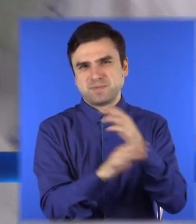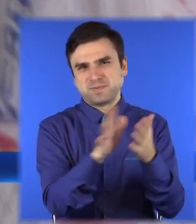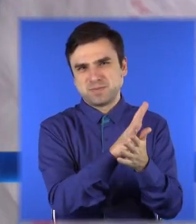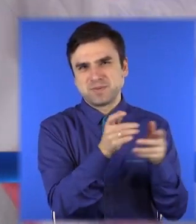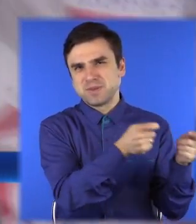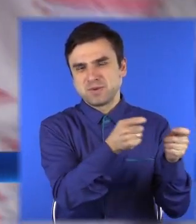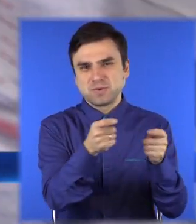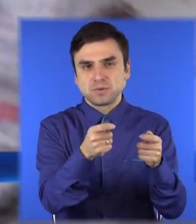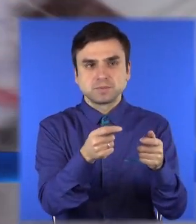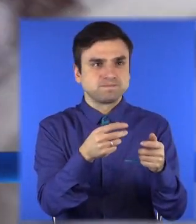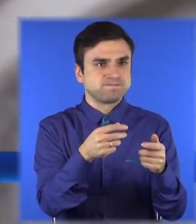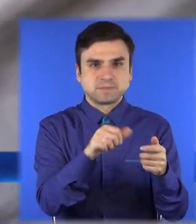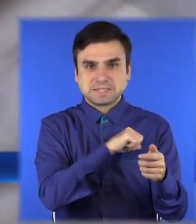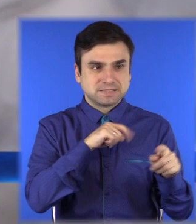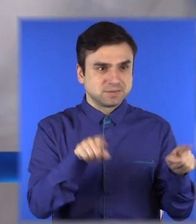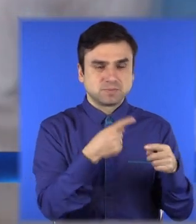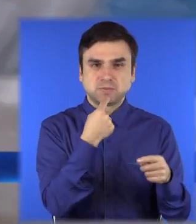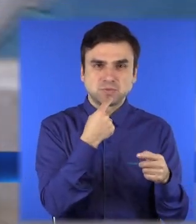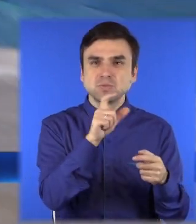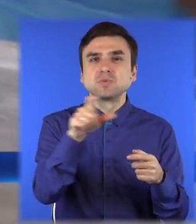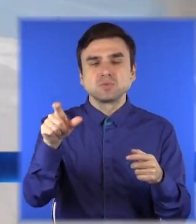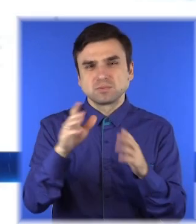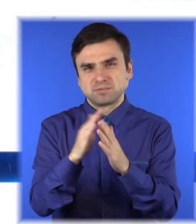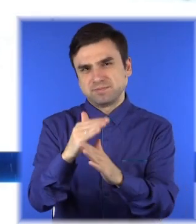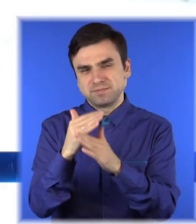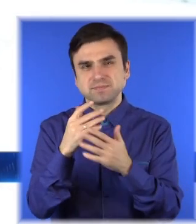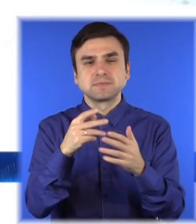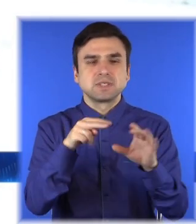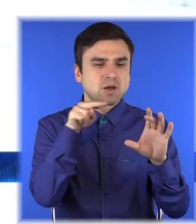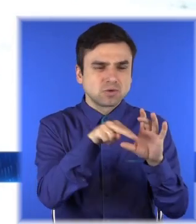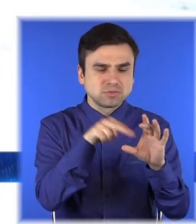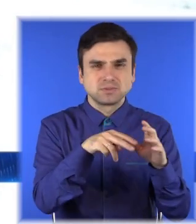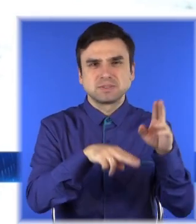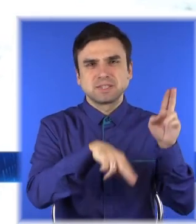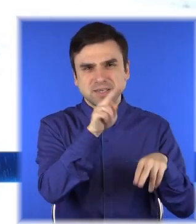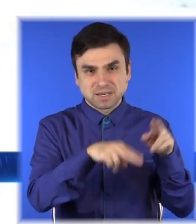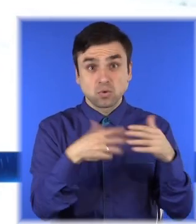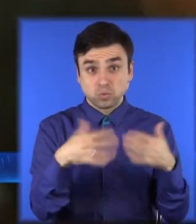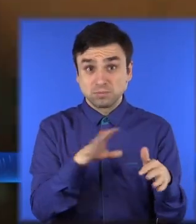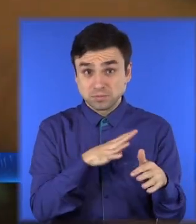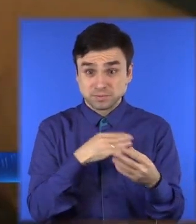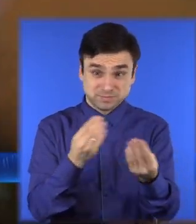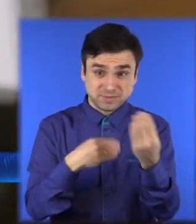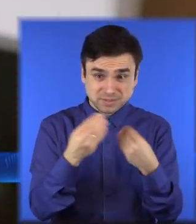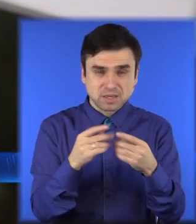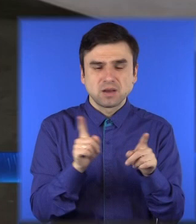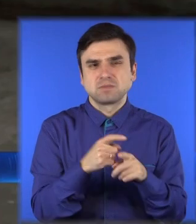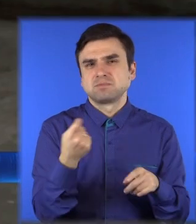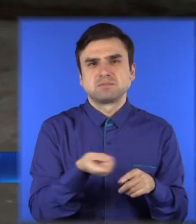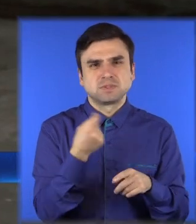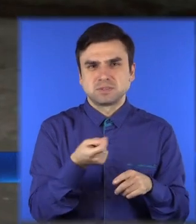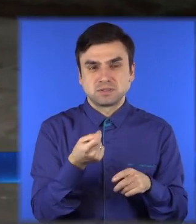Хтось вже допоміг розетками, фарбою, проте цього замало. Жінка стверджує, є документи, які підтверджують, вона